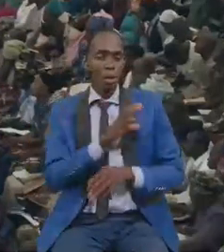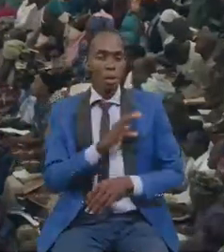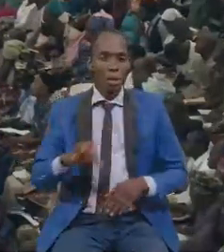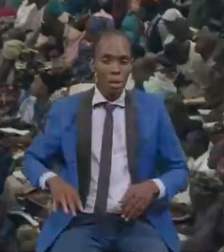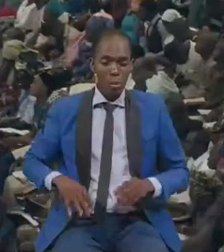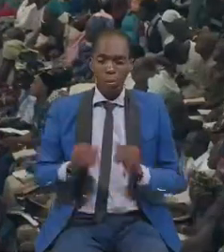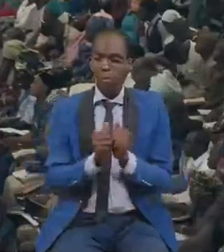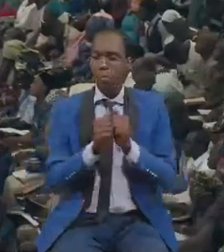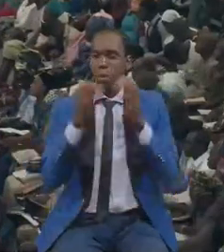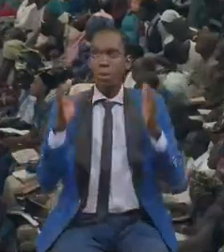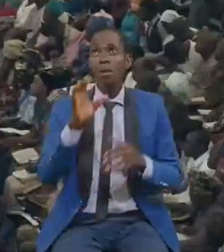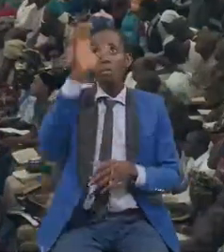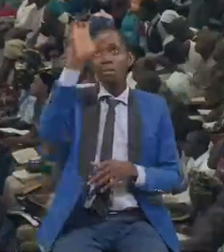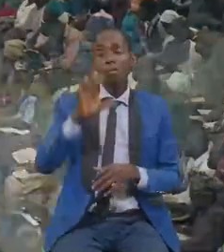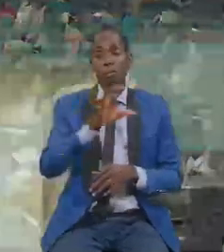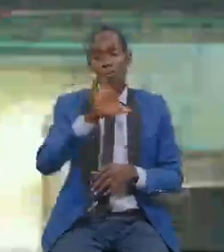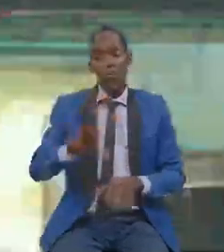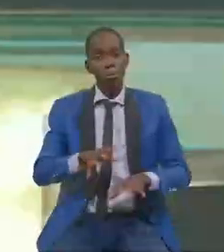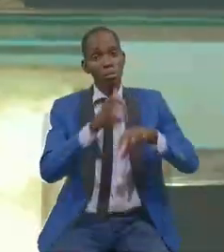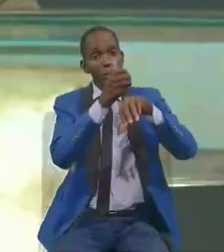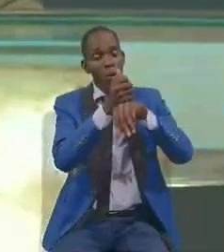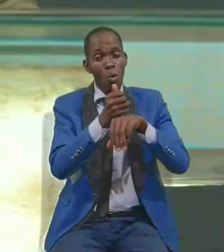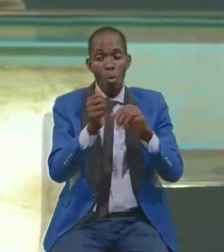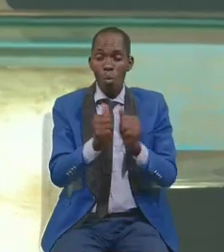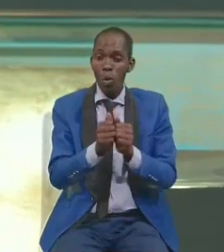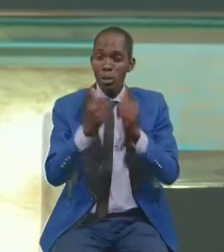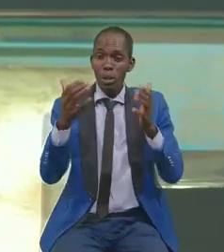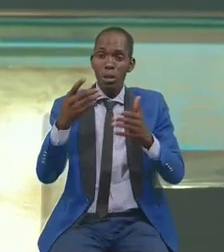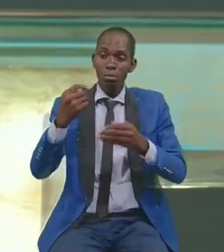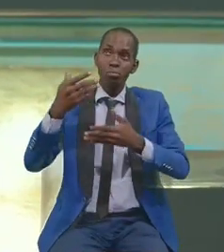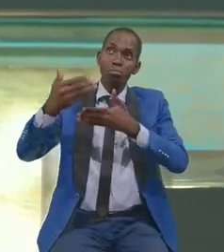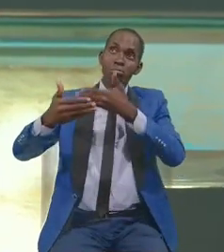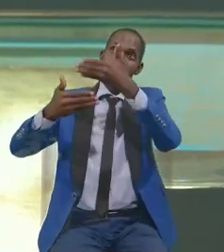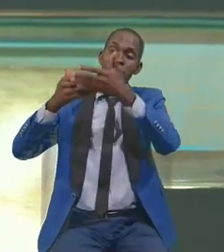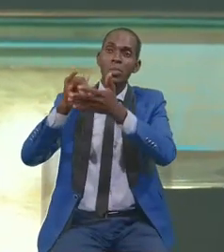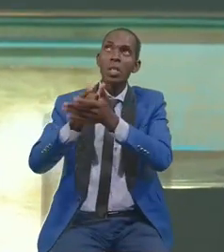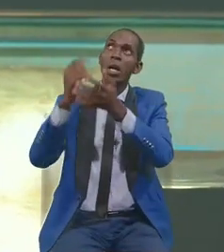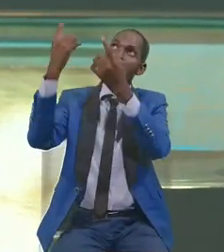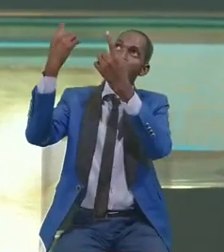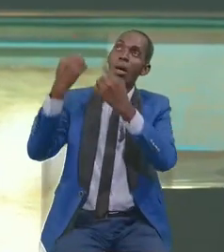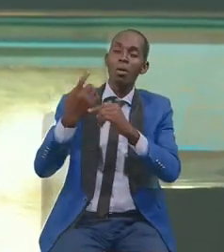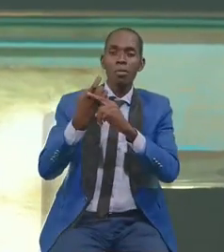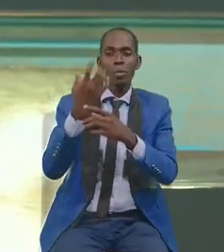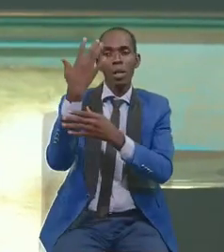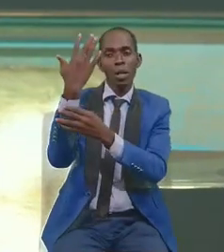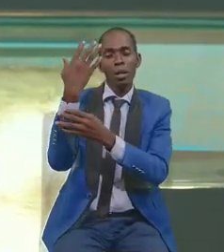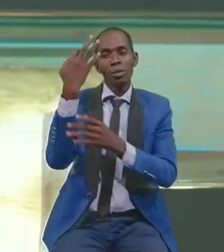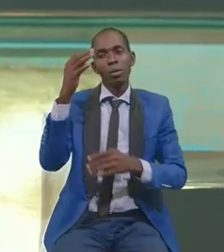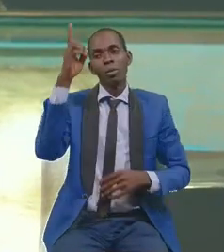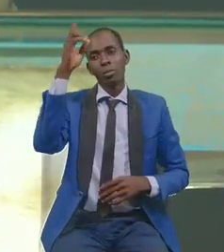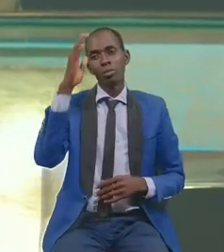calvaire, sans le progrès qui provient de la main de Dieu.